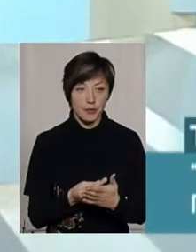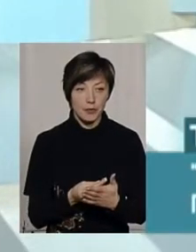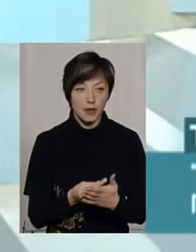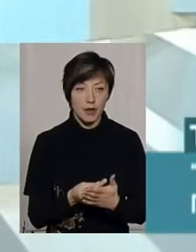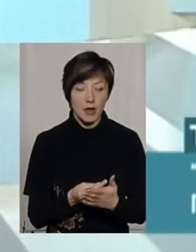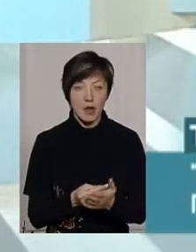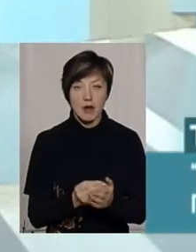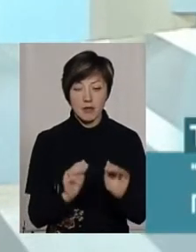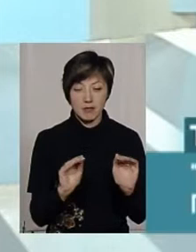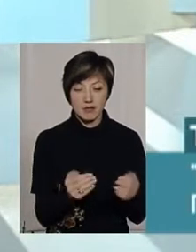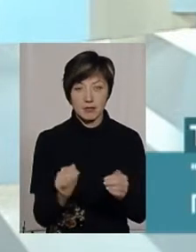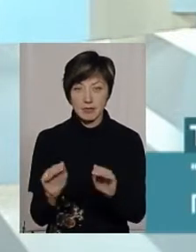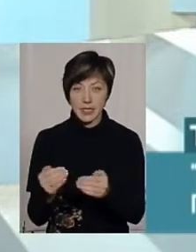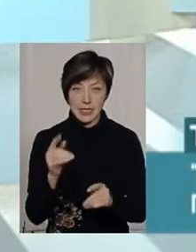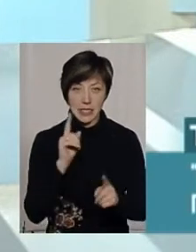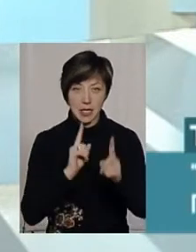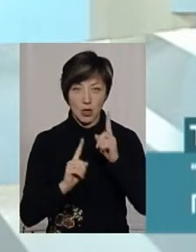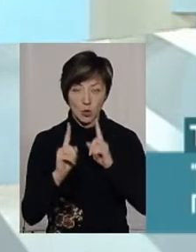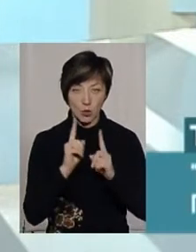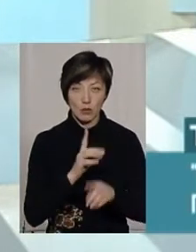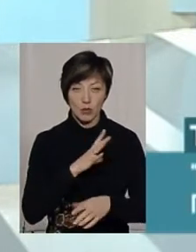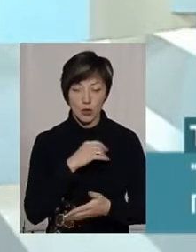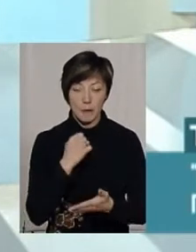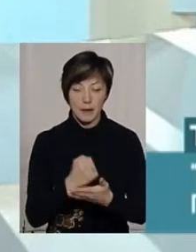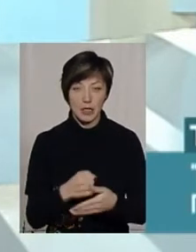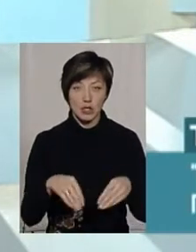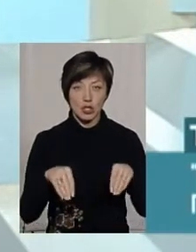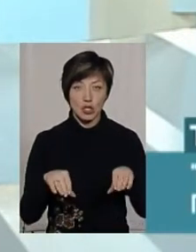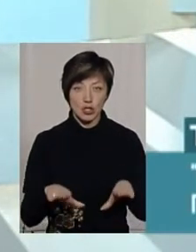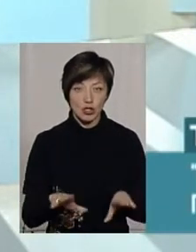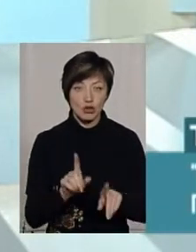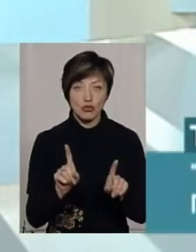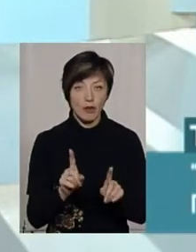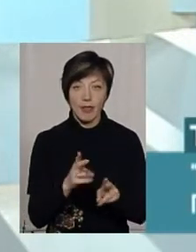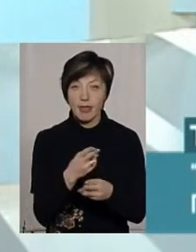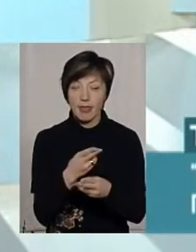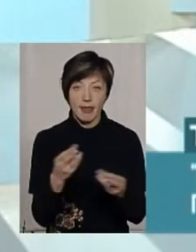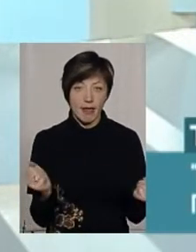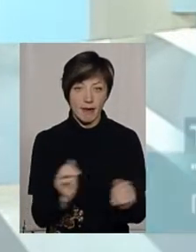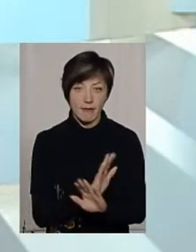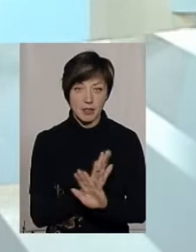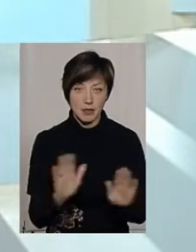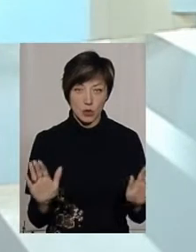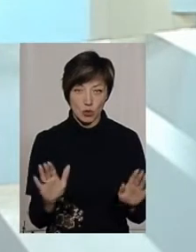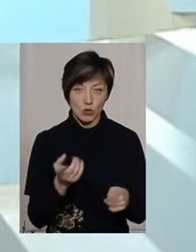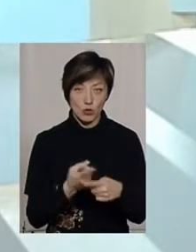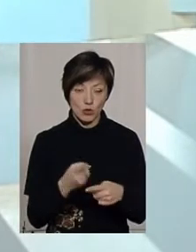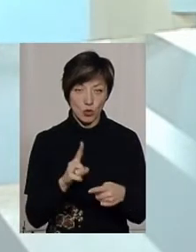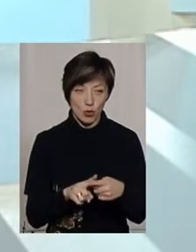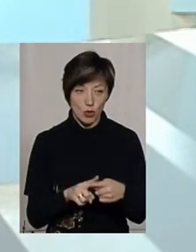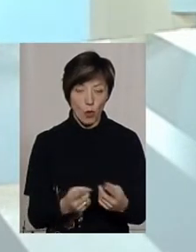відбулись синоди, значить, і було прийнято рішення, що вони не визнають